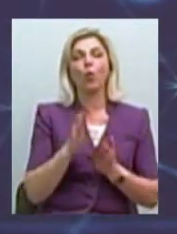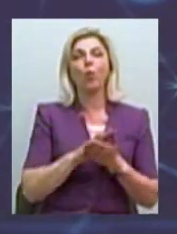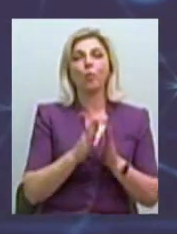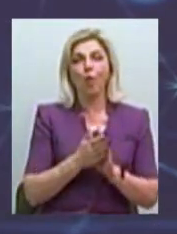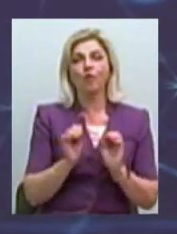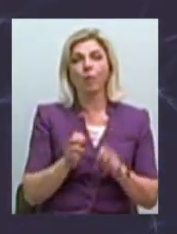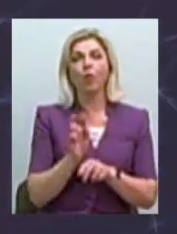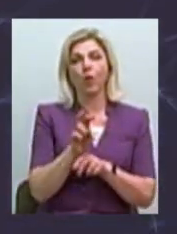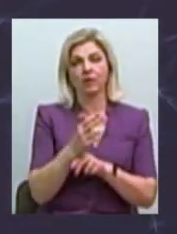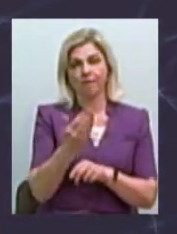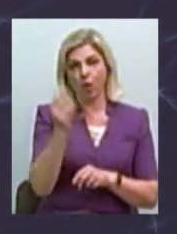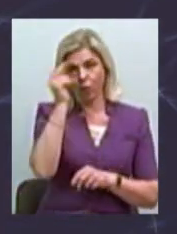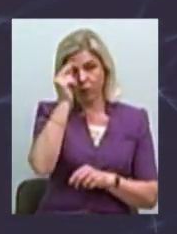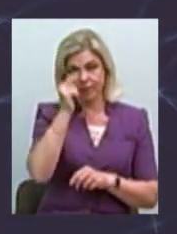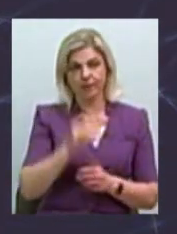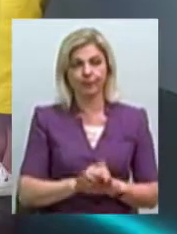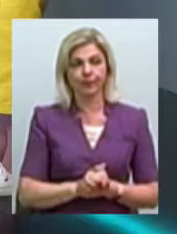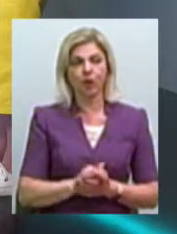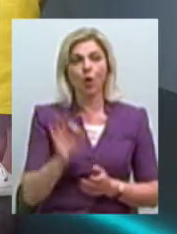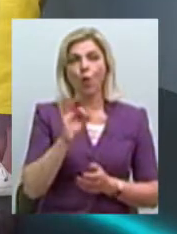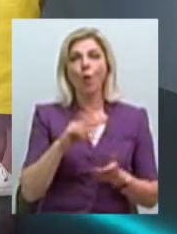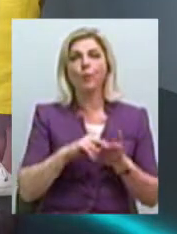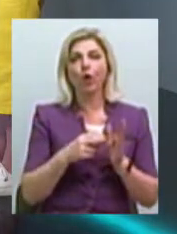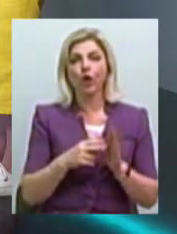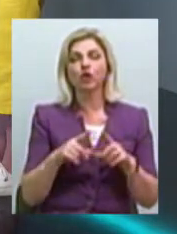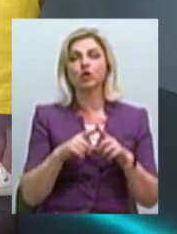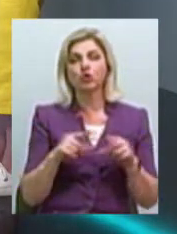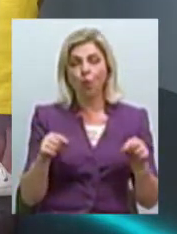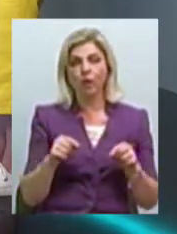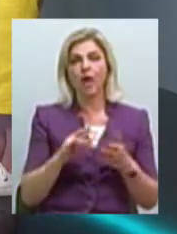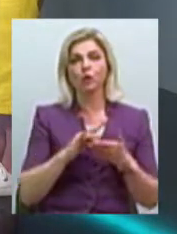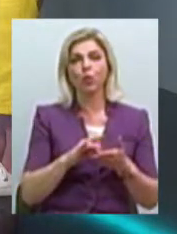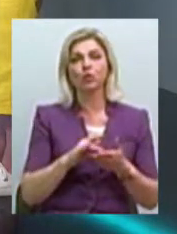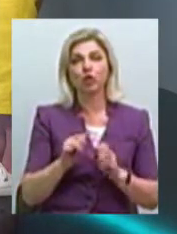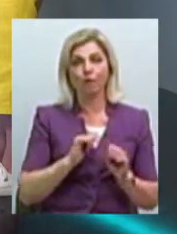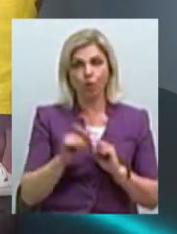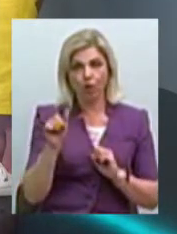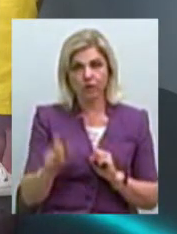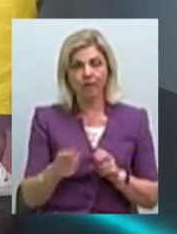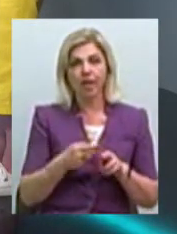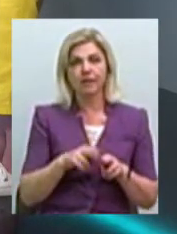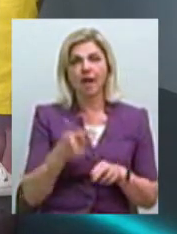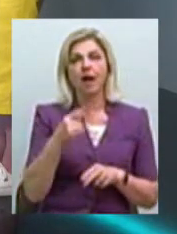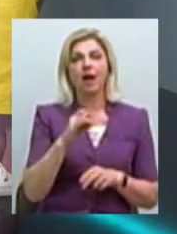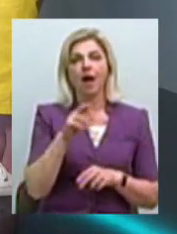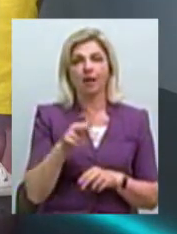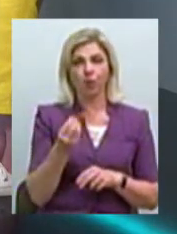курсы? Щодо проєкту школи екскурсоводів, то це фінансується за грантові кошти. Тобто у нас